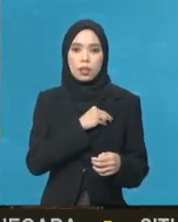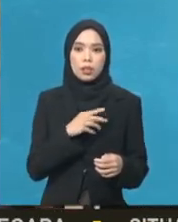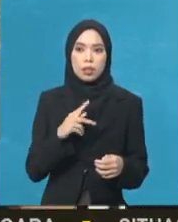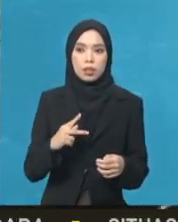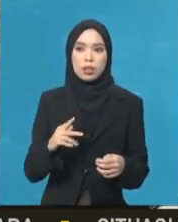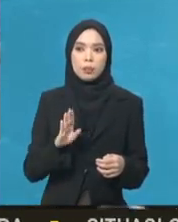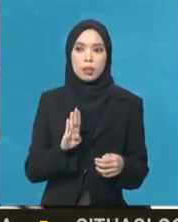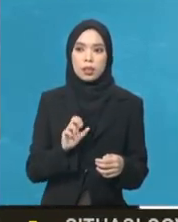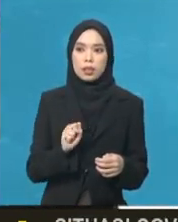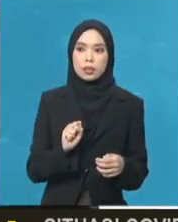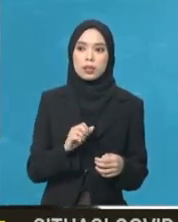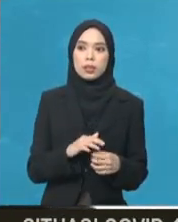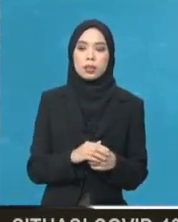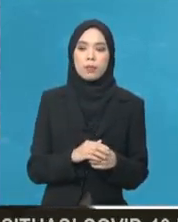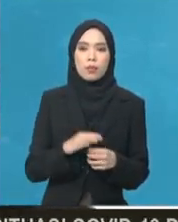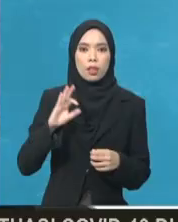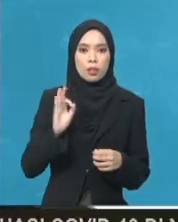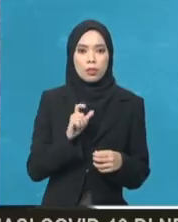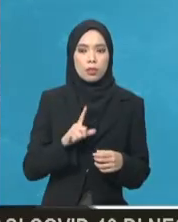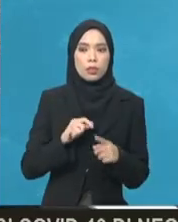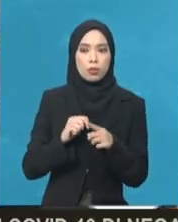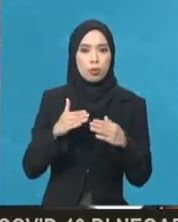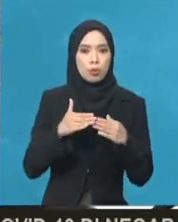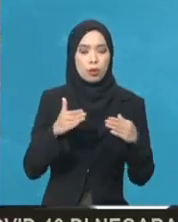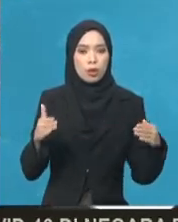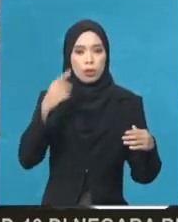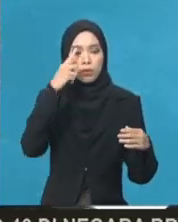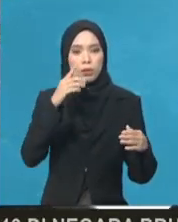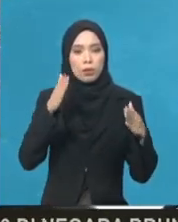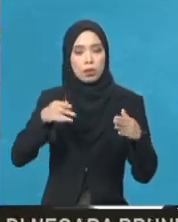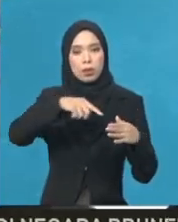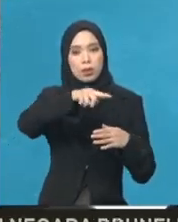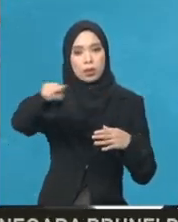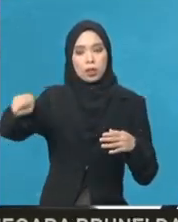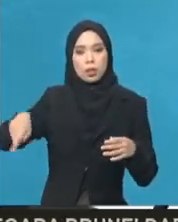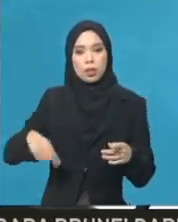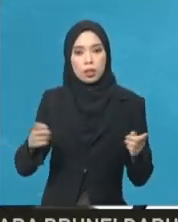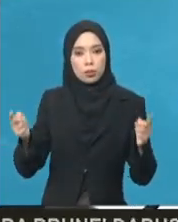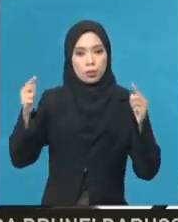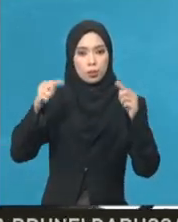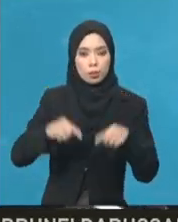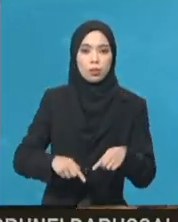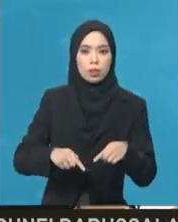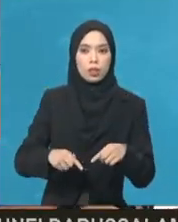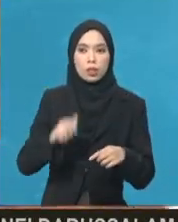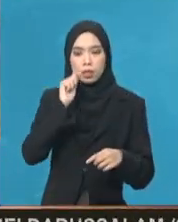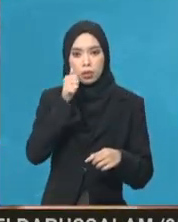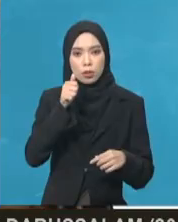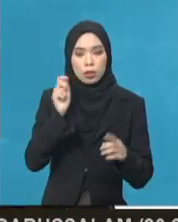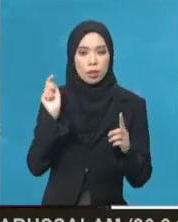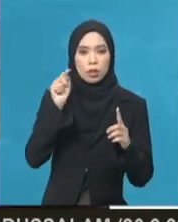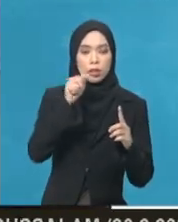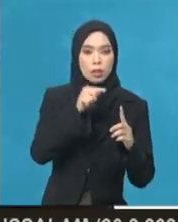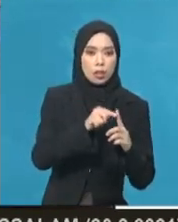belia dan sukan festival ini dibuka bagi kunjungan orang ramai sehingga Asok dari pukul 10 pagi hingga